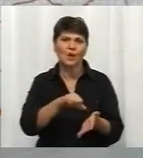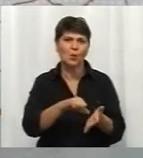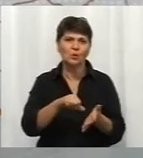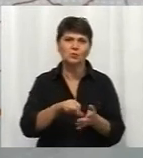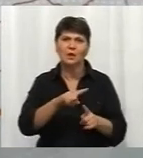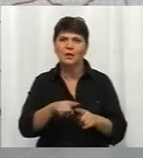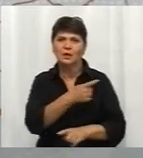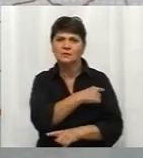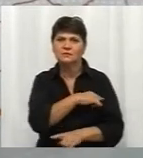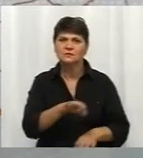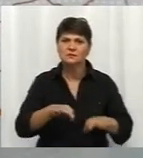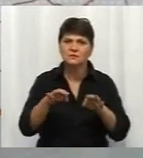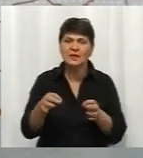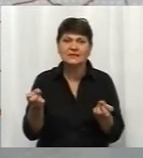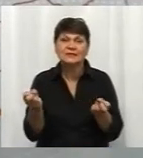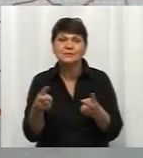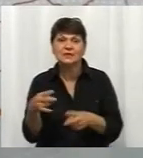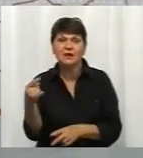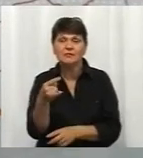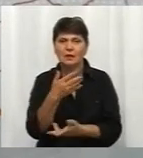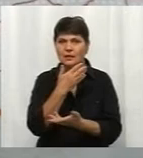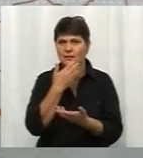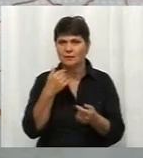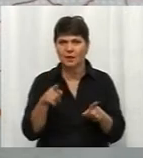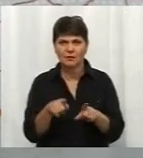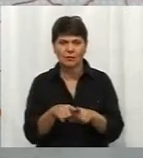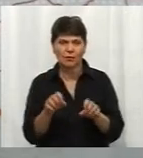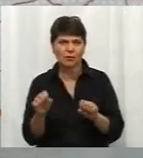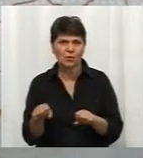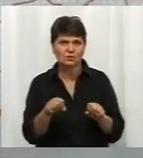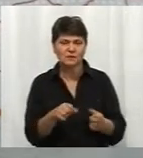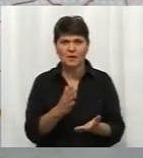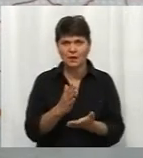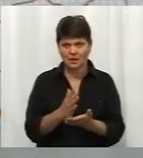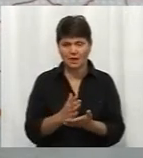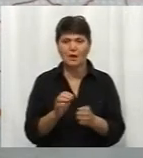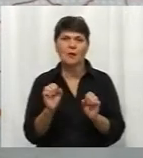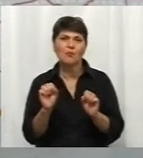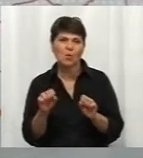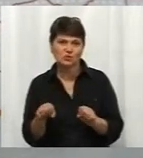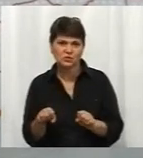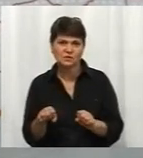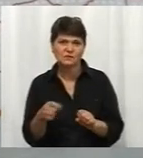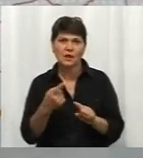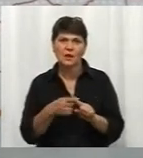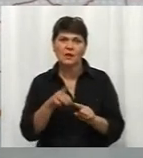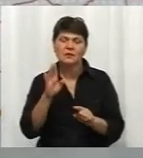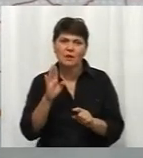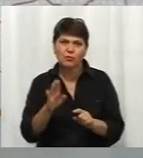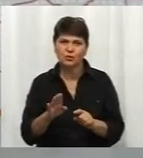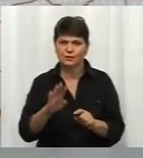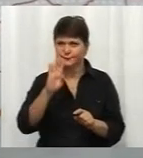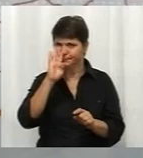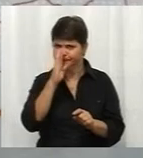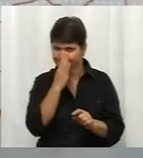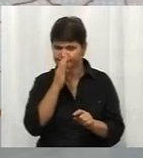швидких чи автомобілів спеціальних, немає такої можливості, тому що є можливість, це буде викривлена статистика, тому що